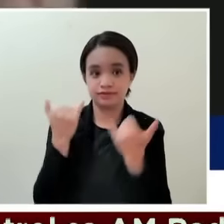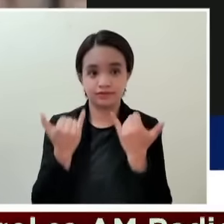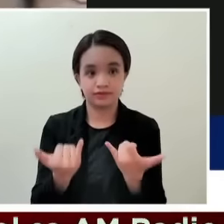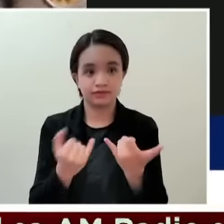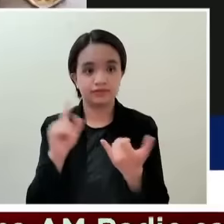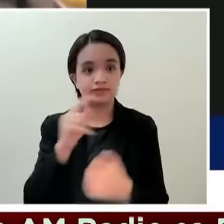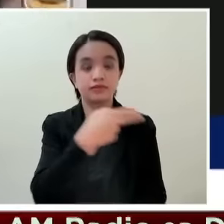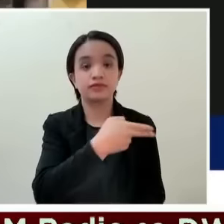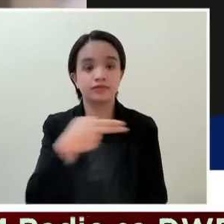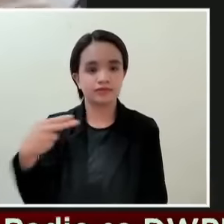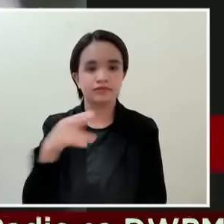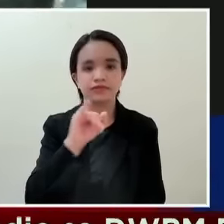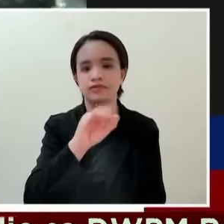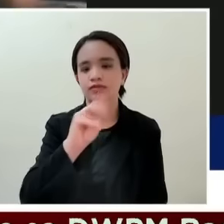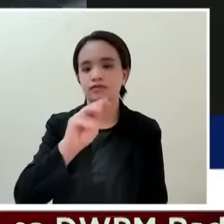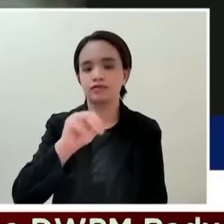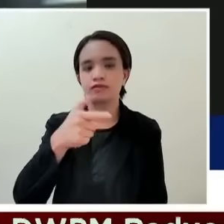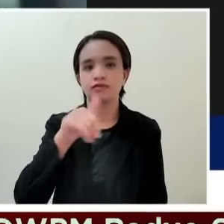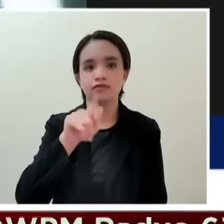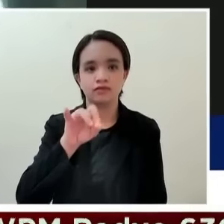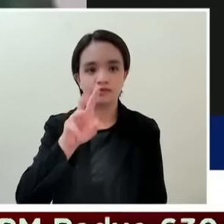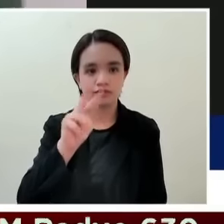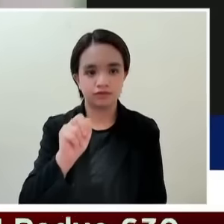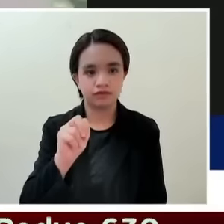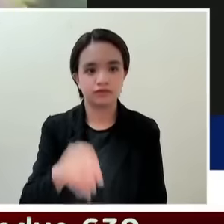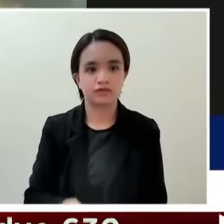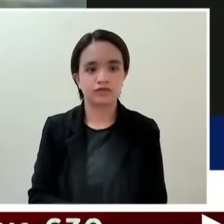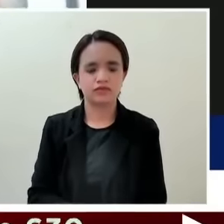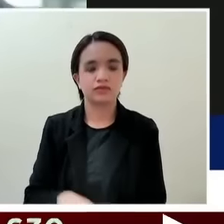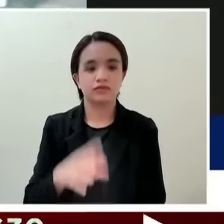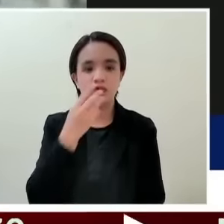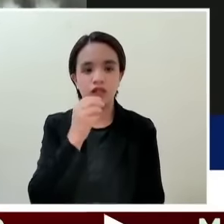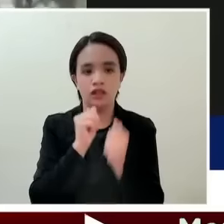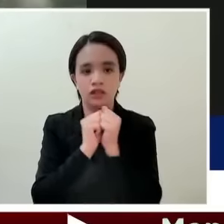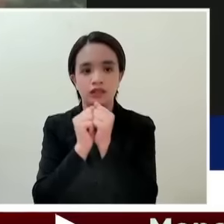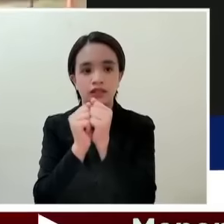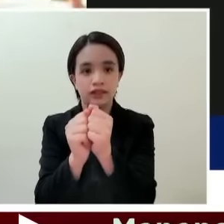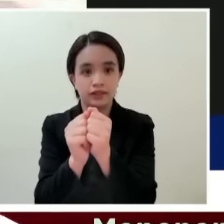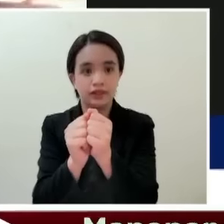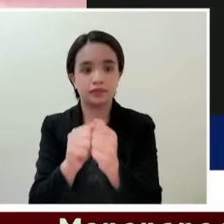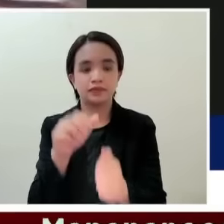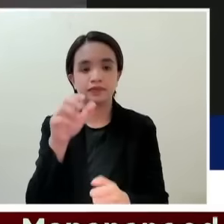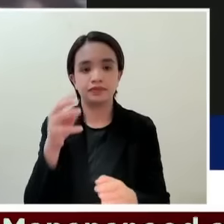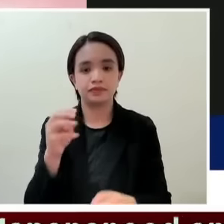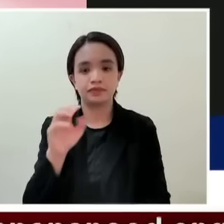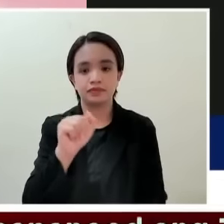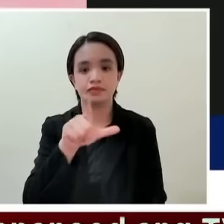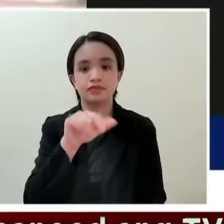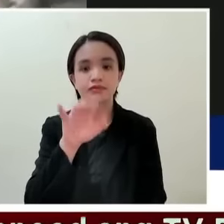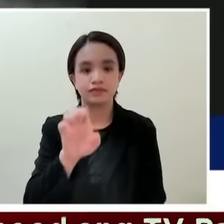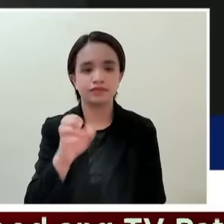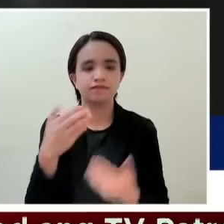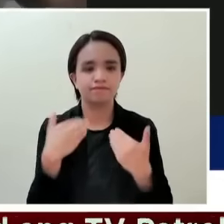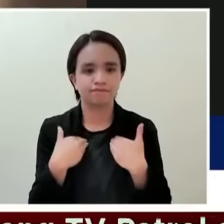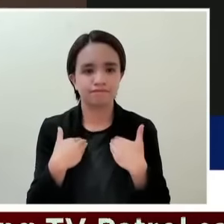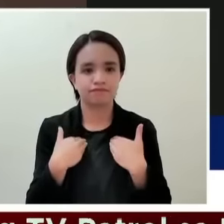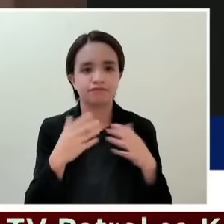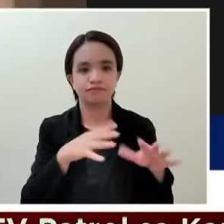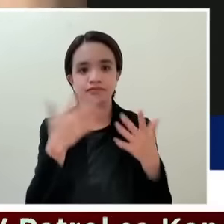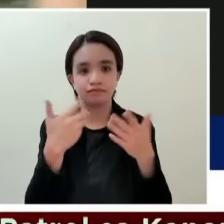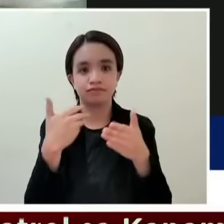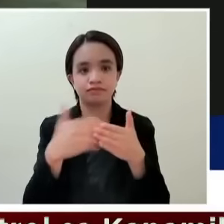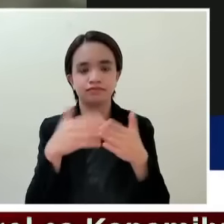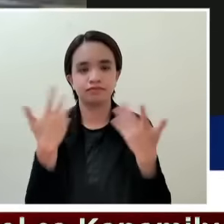Indonesian immigration at kaalis lang ng convoy si dating Mayor Alice Go dito. Ayan, naiwan, may naiwan ng mga sasakyan ng